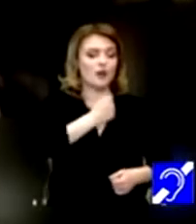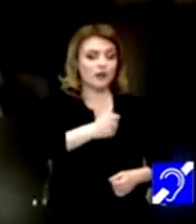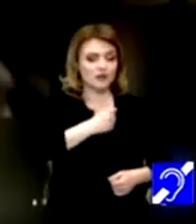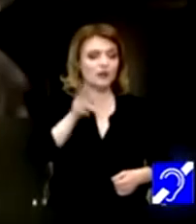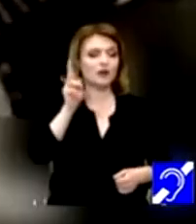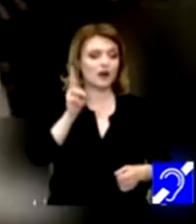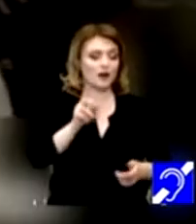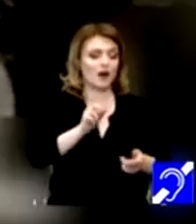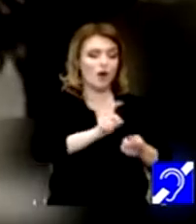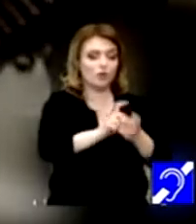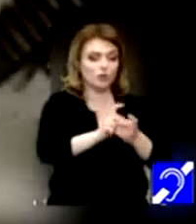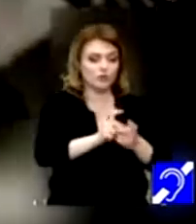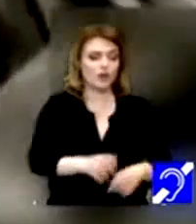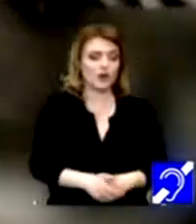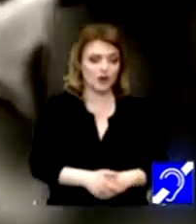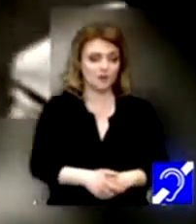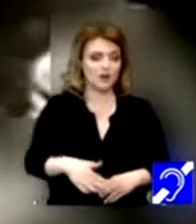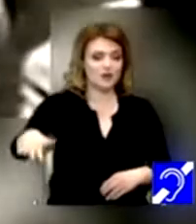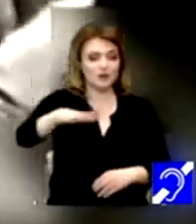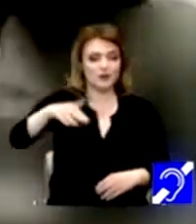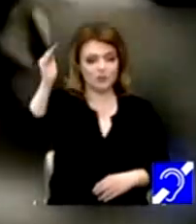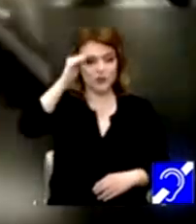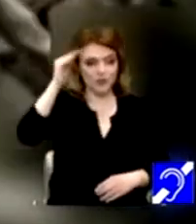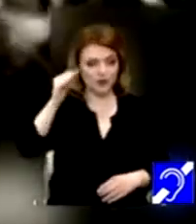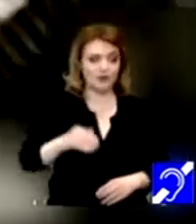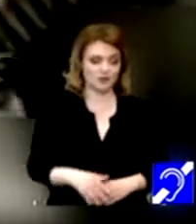împotriva ocupației armate ruse.